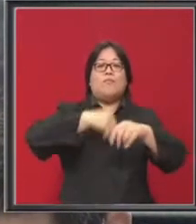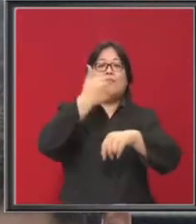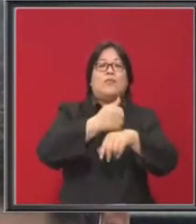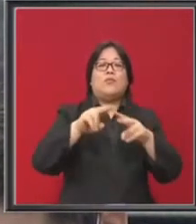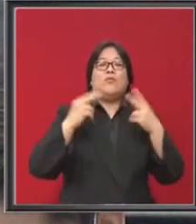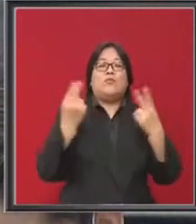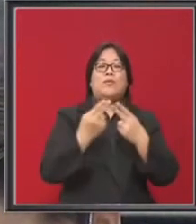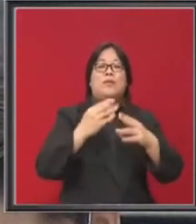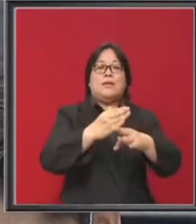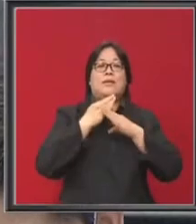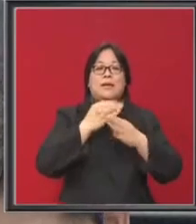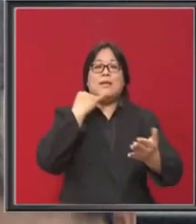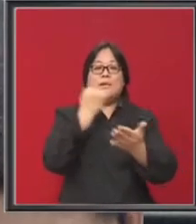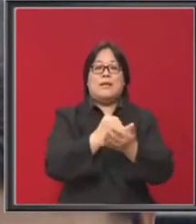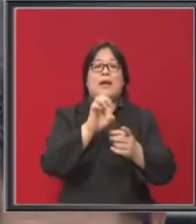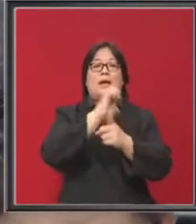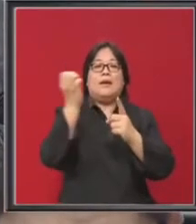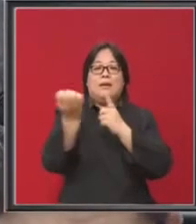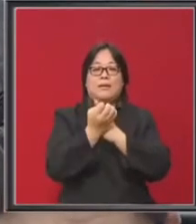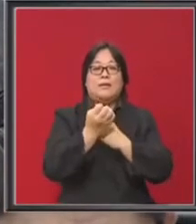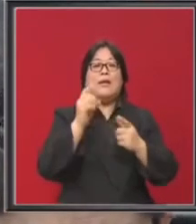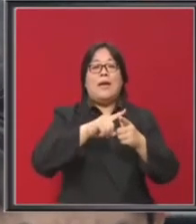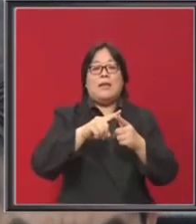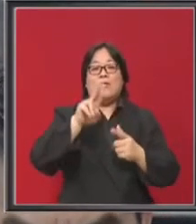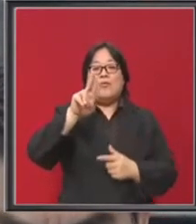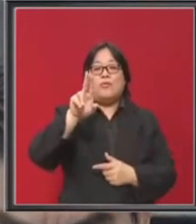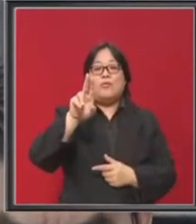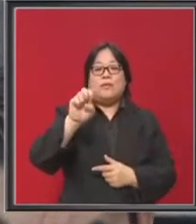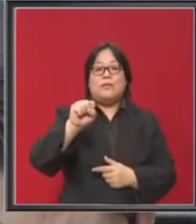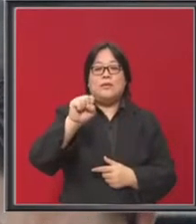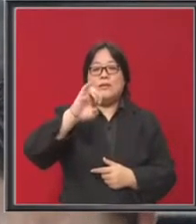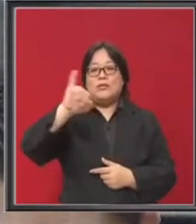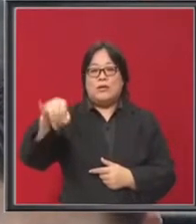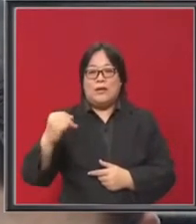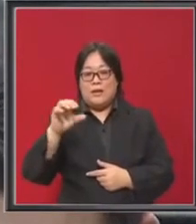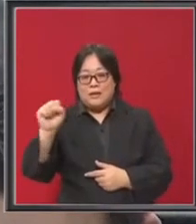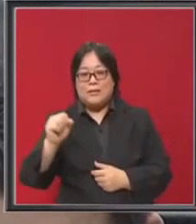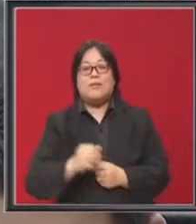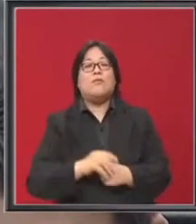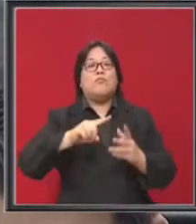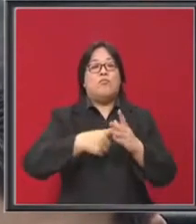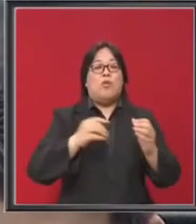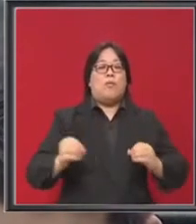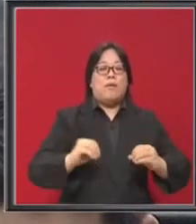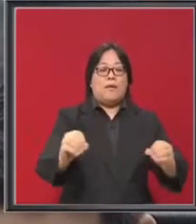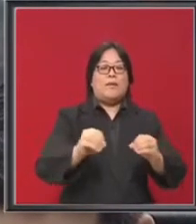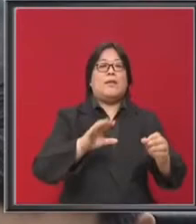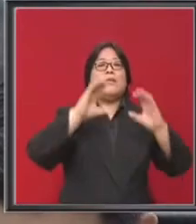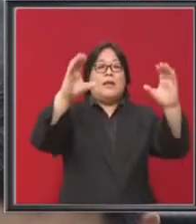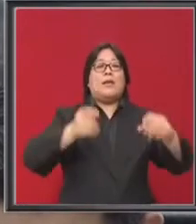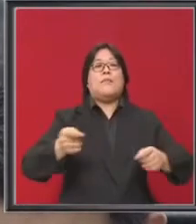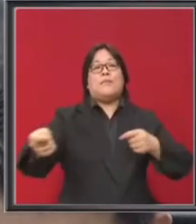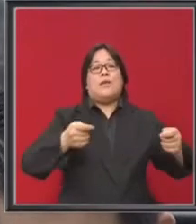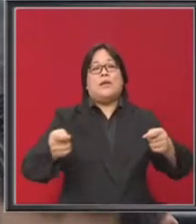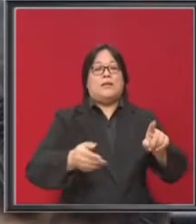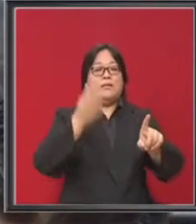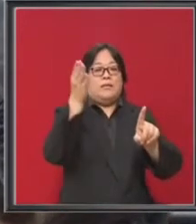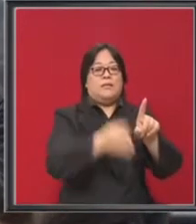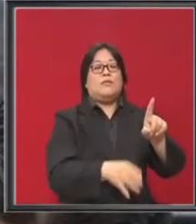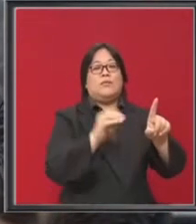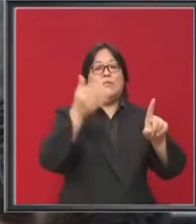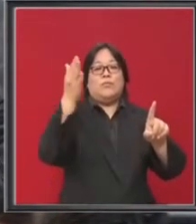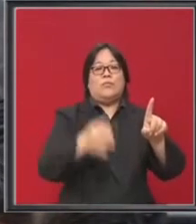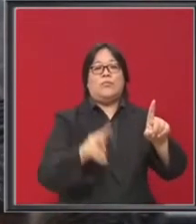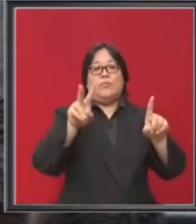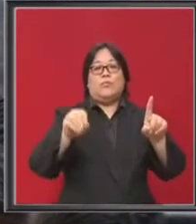pembunuh buka unit cegah jenazah alam sekita atau yujjj yang melebur vashishtha dapet takbiran pada satu